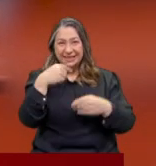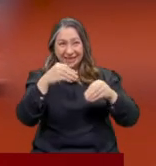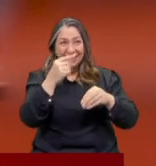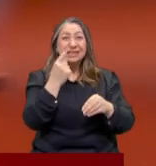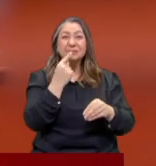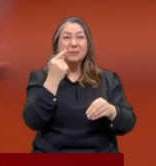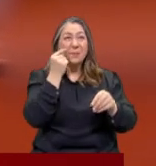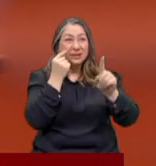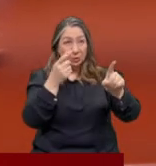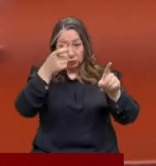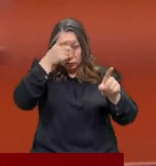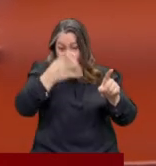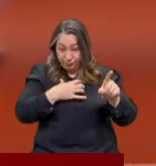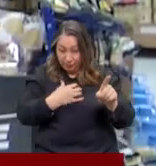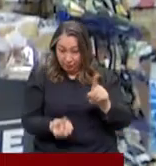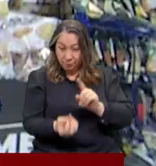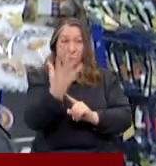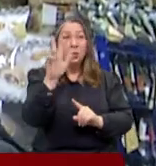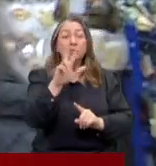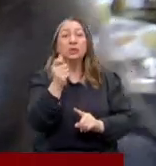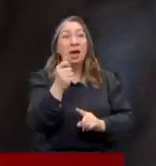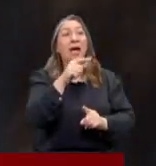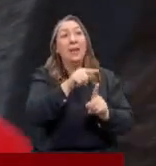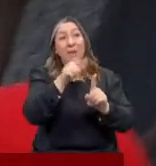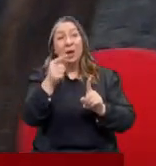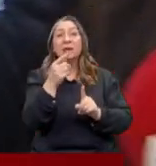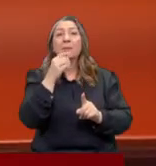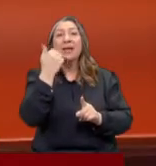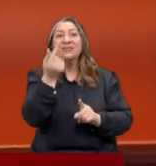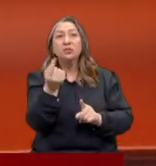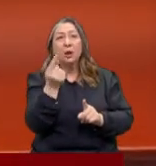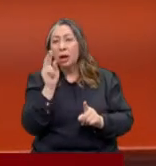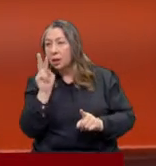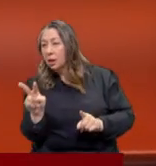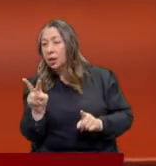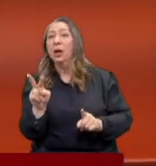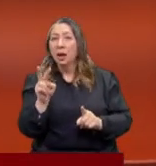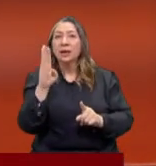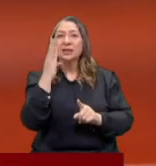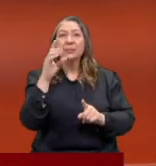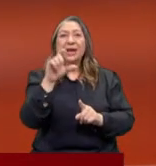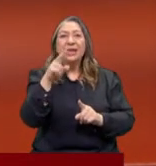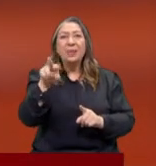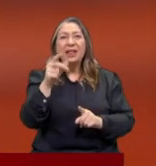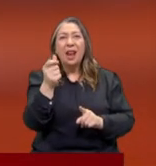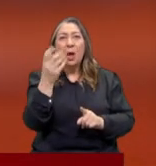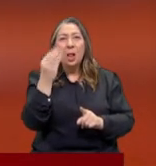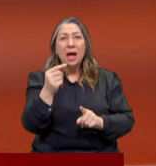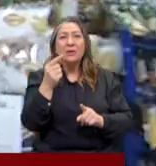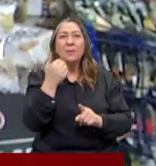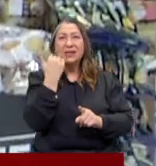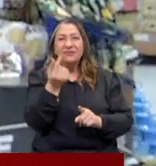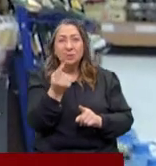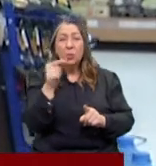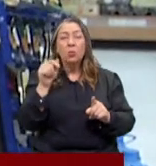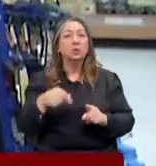satılan kırmızı mercimeğin bugünkü fiyatı 30 lira. Hemen yanındaki kuru fasulyeye baktığımızda ise Kasım ayında 27 liraya satılan kuru